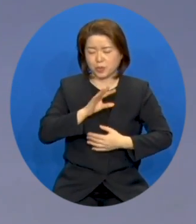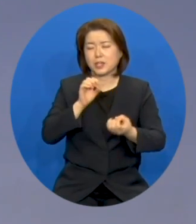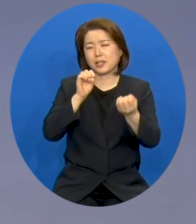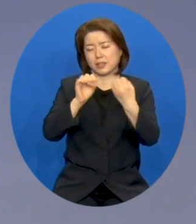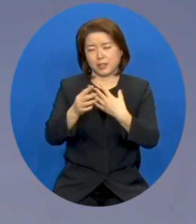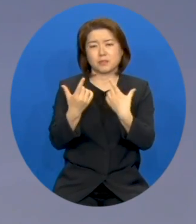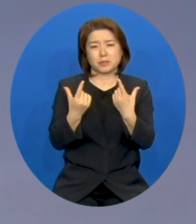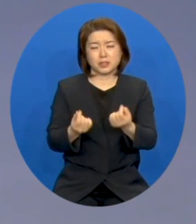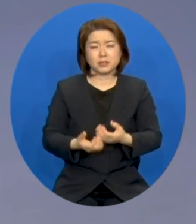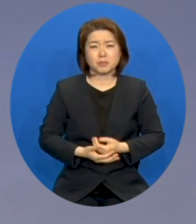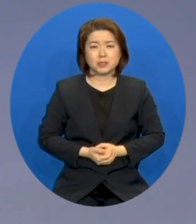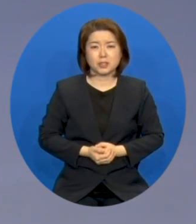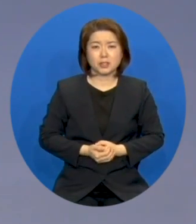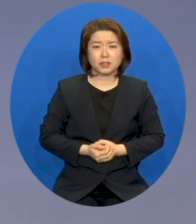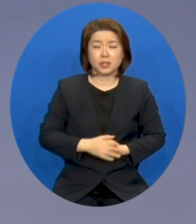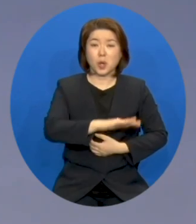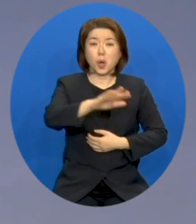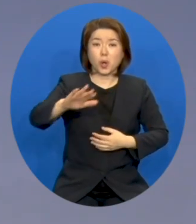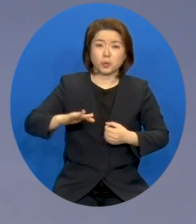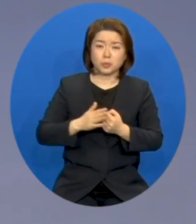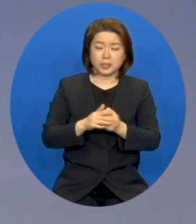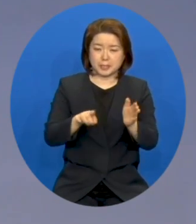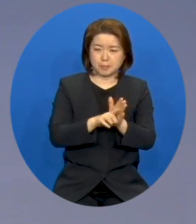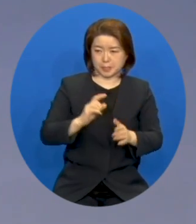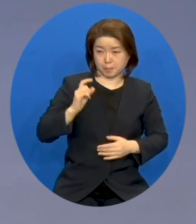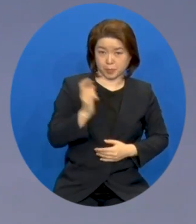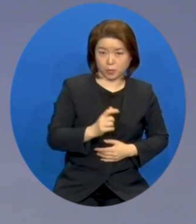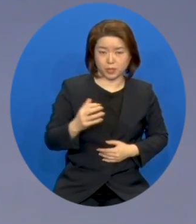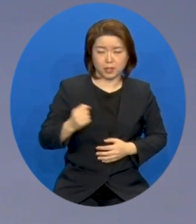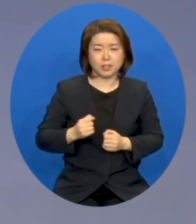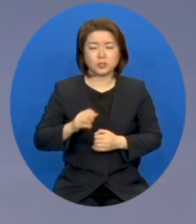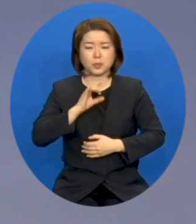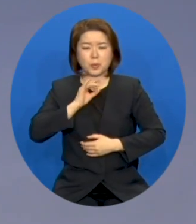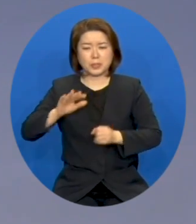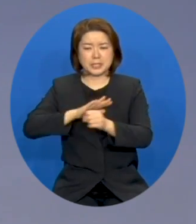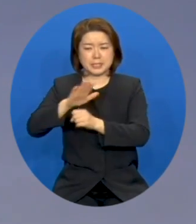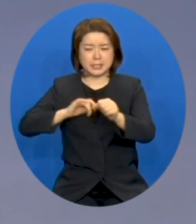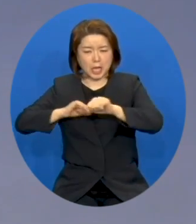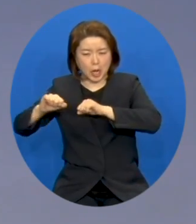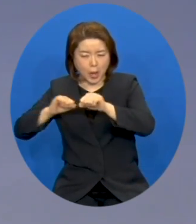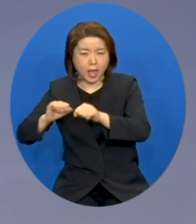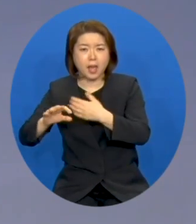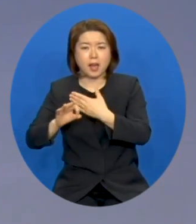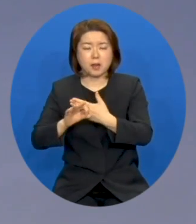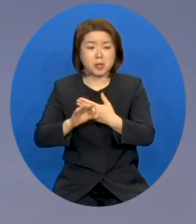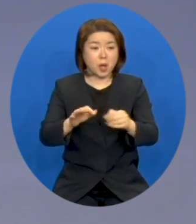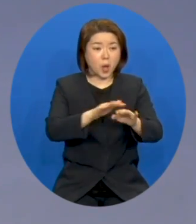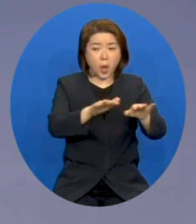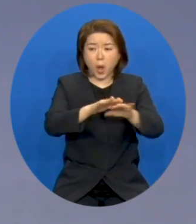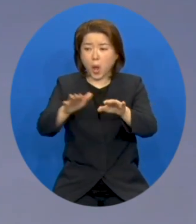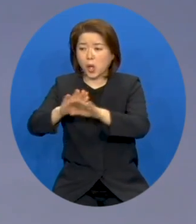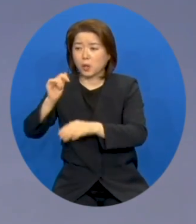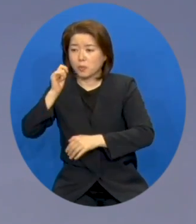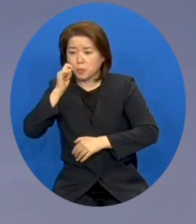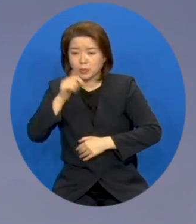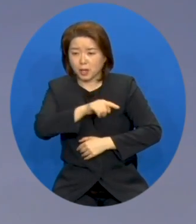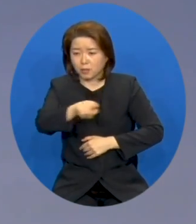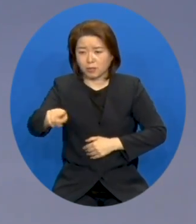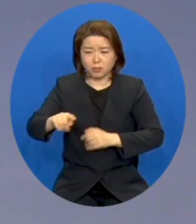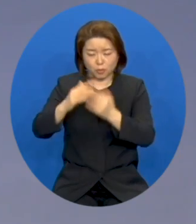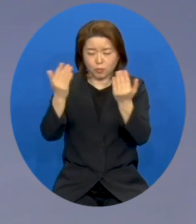답입니다. 우리가 믿음을 굳게 하고 오직 사랑으로만 하면 해결 안 될 문제가 없습니다.